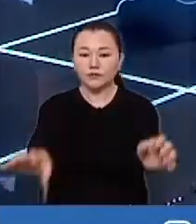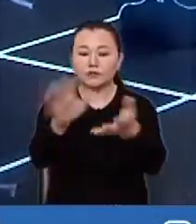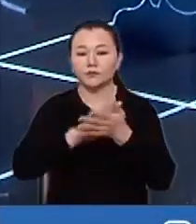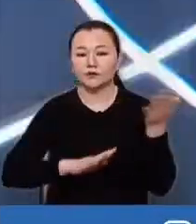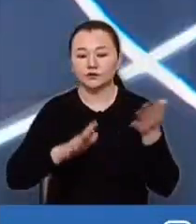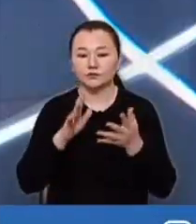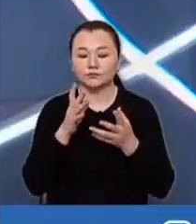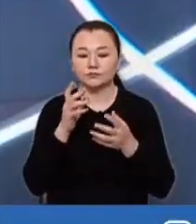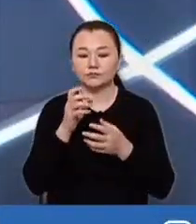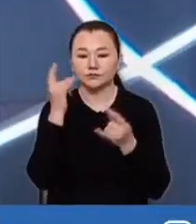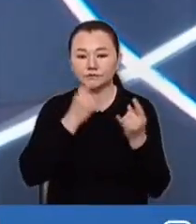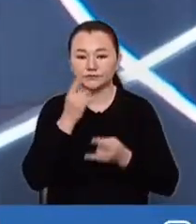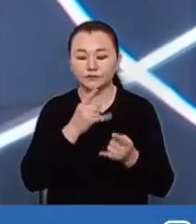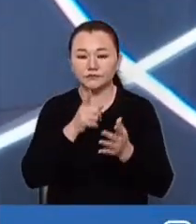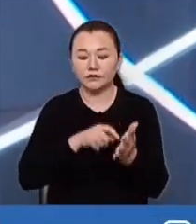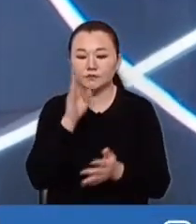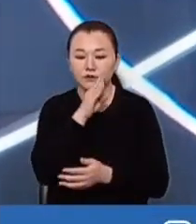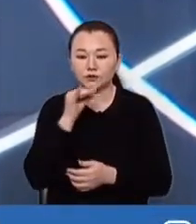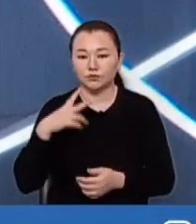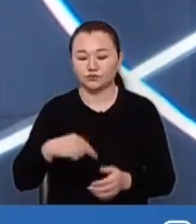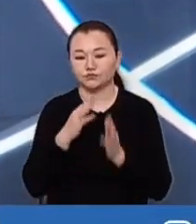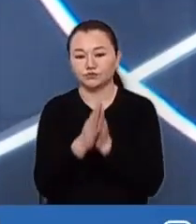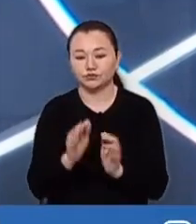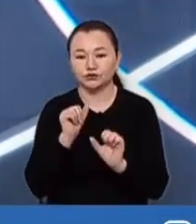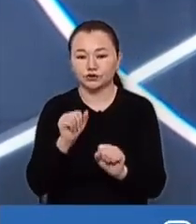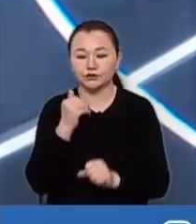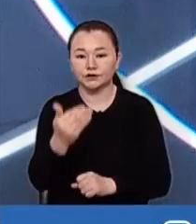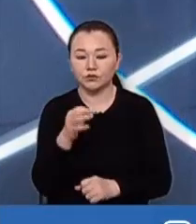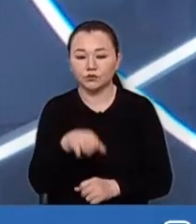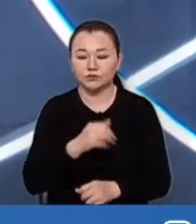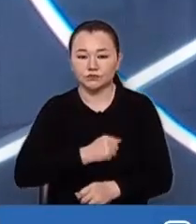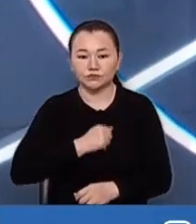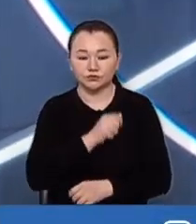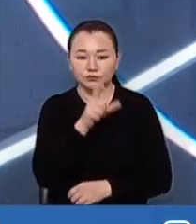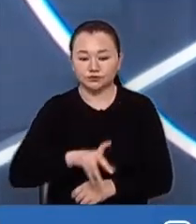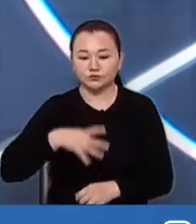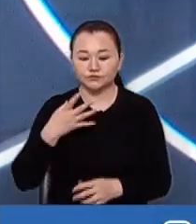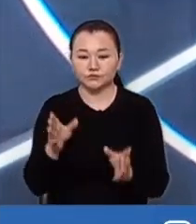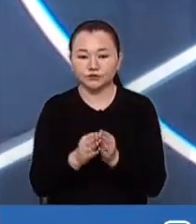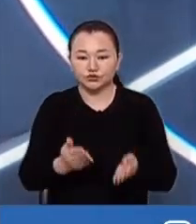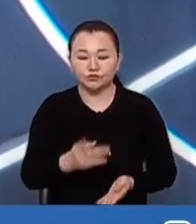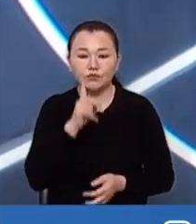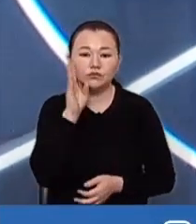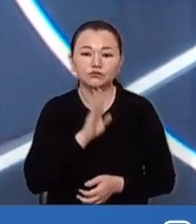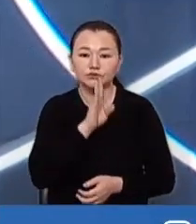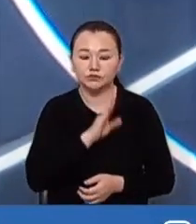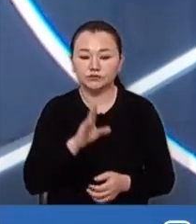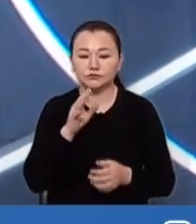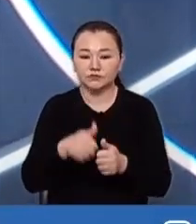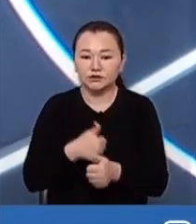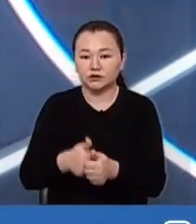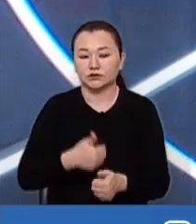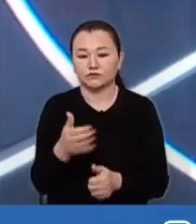Продолжаем эфир. В Караганде мать и дочь просят защитить их от агрессора. Бывший сожитель молодой женщины преследует